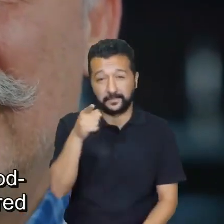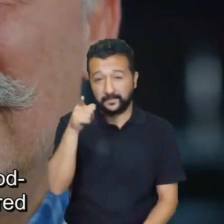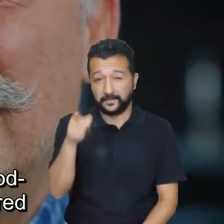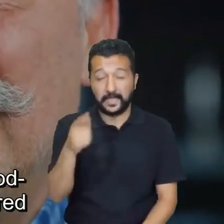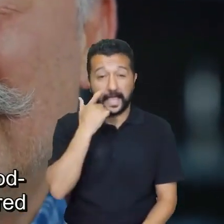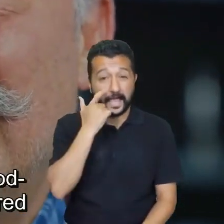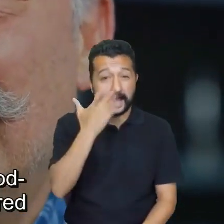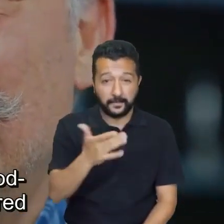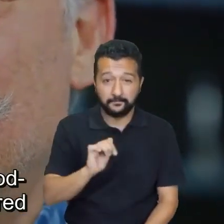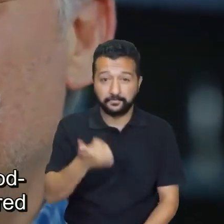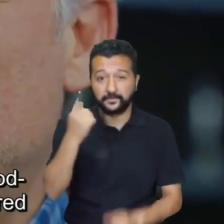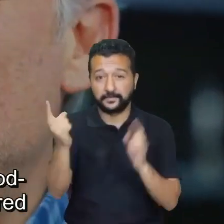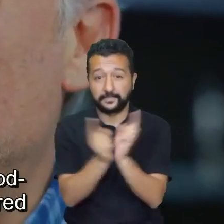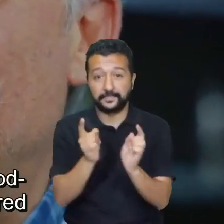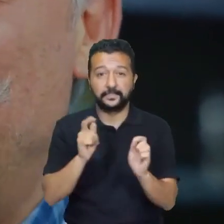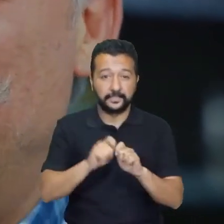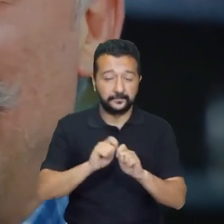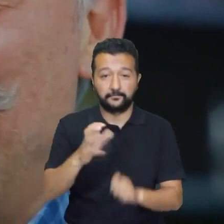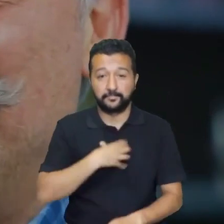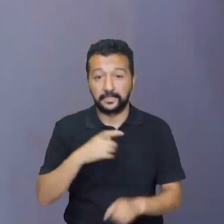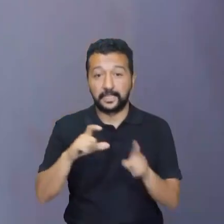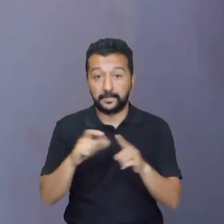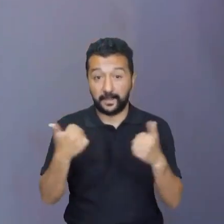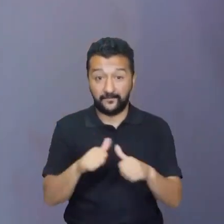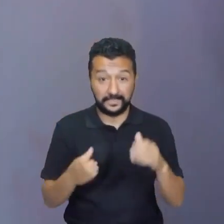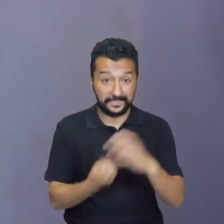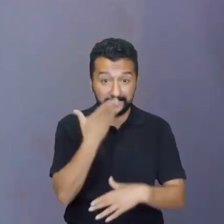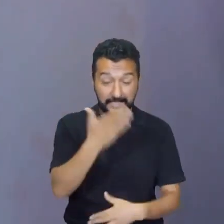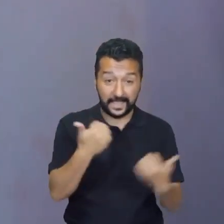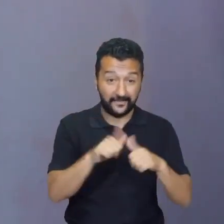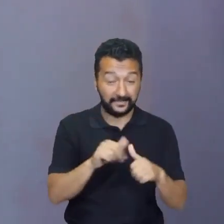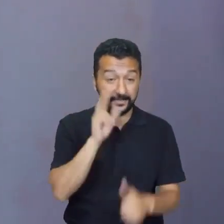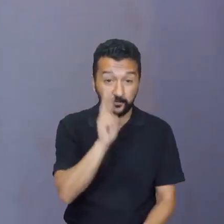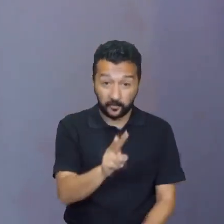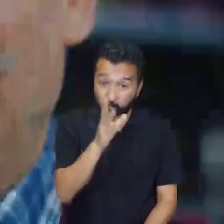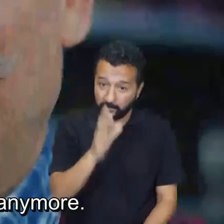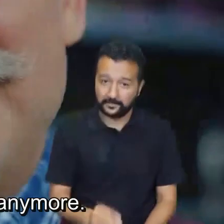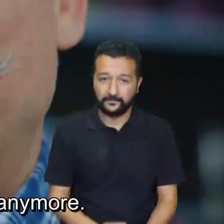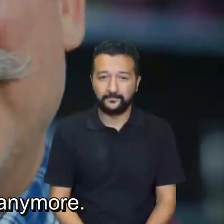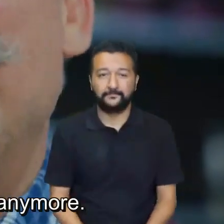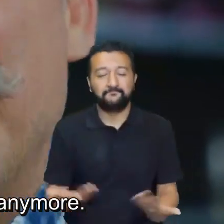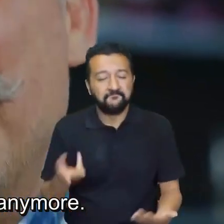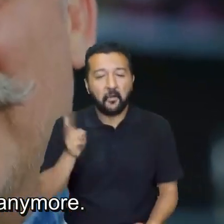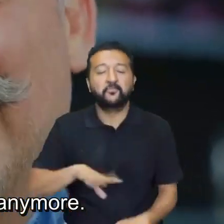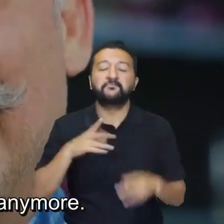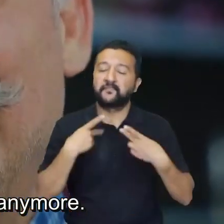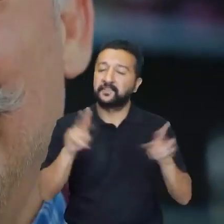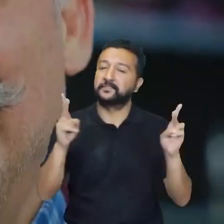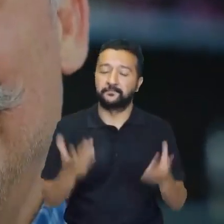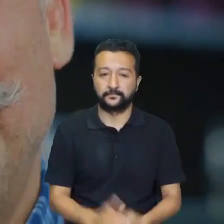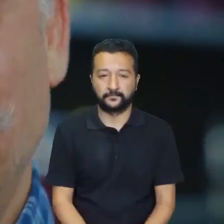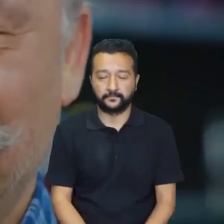şöyle hayırlı, hasenetli, iş güç sahibi bir damat çıkar da mürüvvetini görürsem ölsem de gam yemem